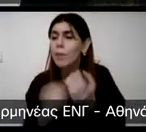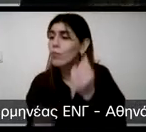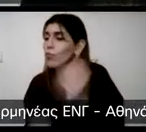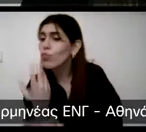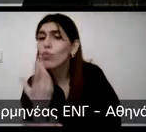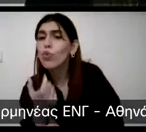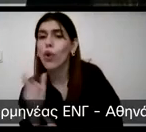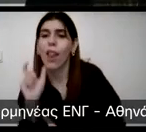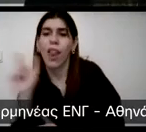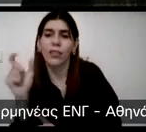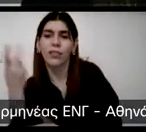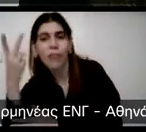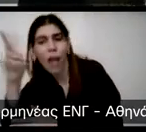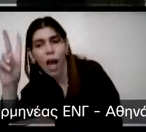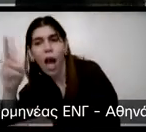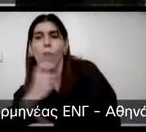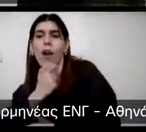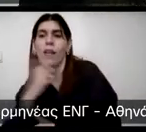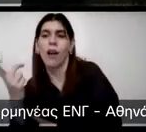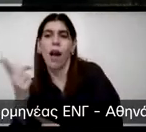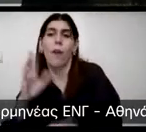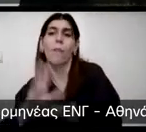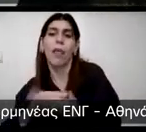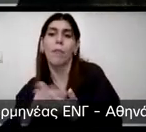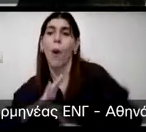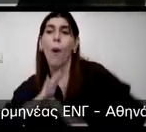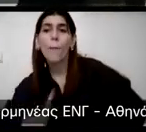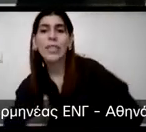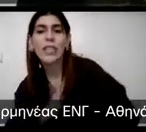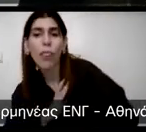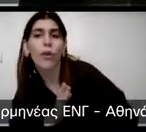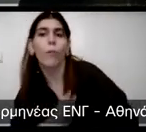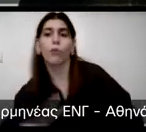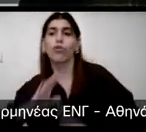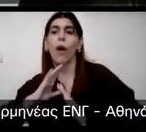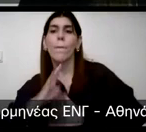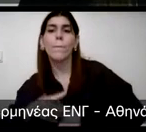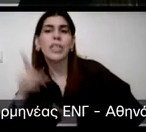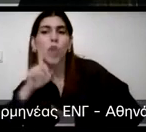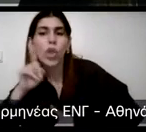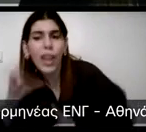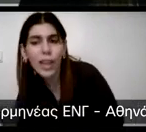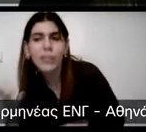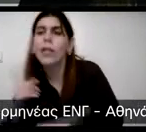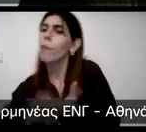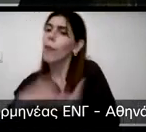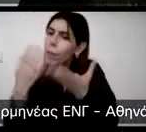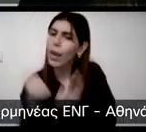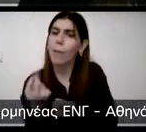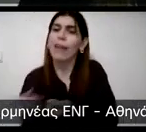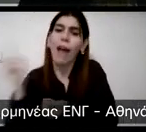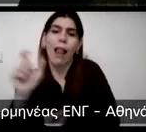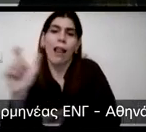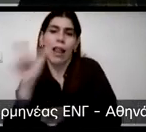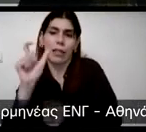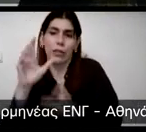ίδια λογική που έχουμε το misogyny, το μισάνθρωποι, θα έπρεπε να υπάρχει μία αντίστοιχη νέα λέξη για το μισαναπηρισμό. Αντί συμπερίληψης, θεωρώ